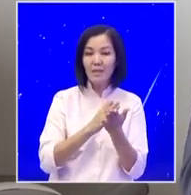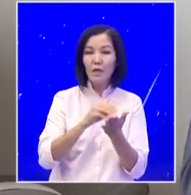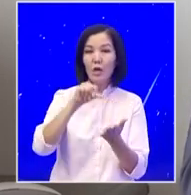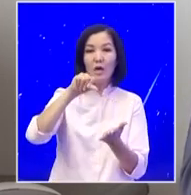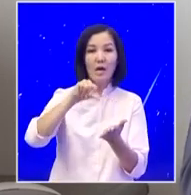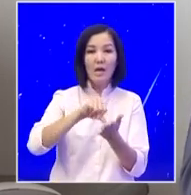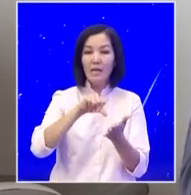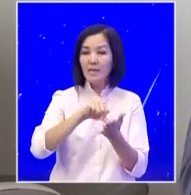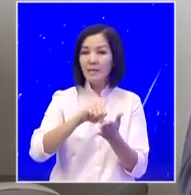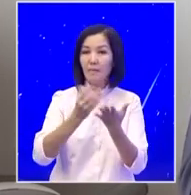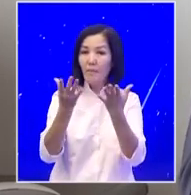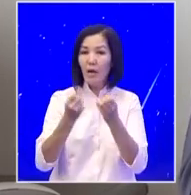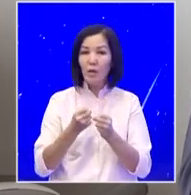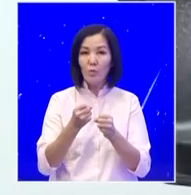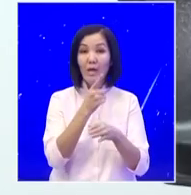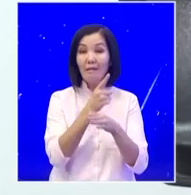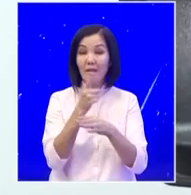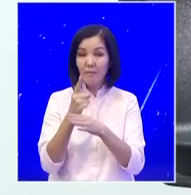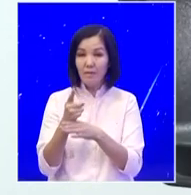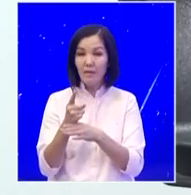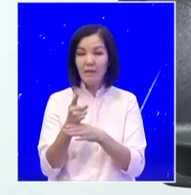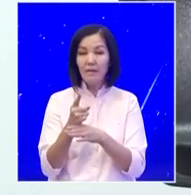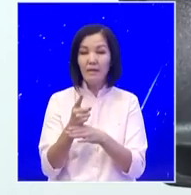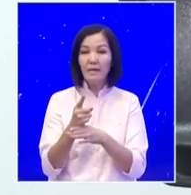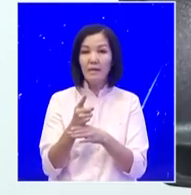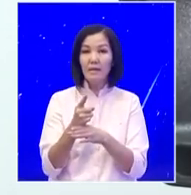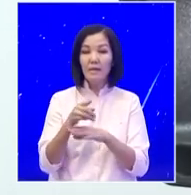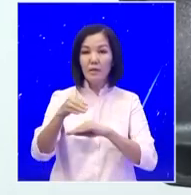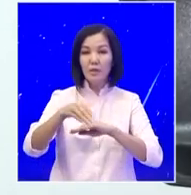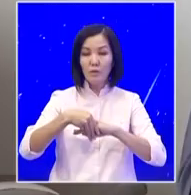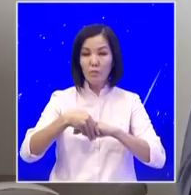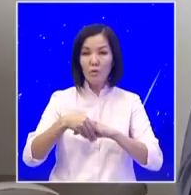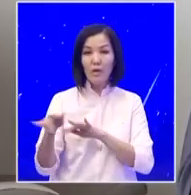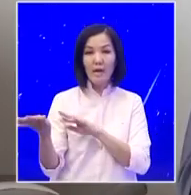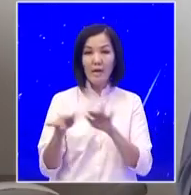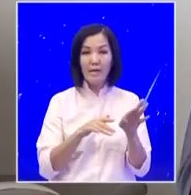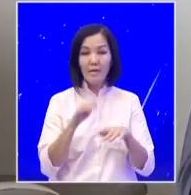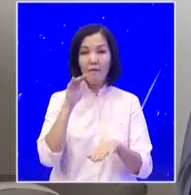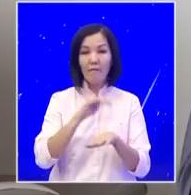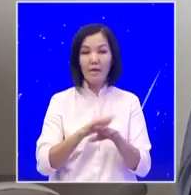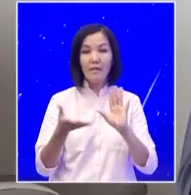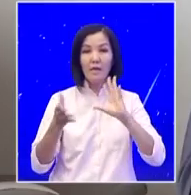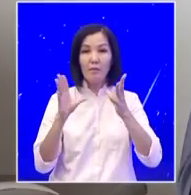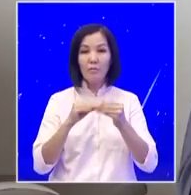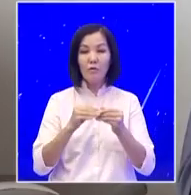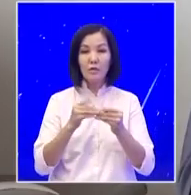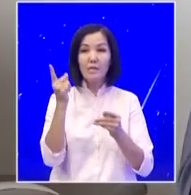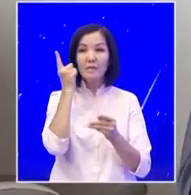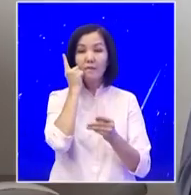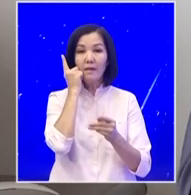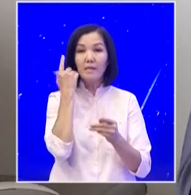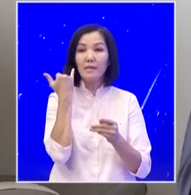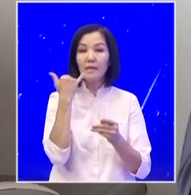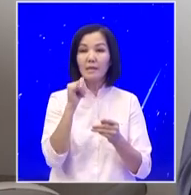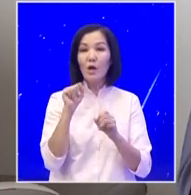квазигастарлық секторға қызметке орналасуына тыйым салды. Тағы да бір мәселесі мынау жемқорлық әрекет фактілері бойынша хабарлаған азаматтарды